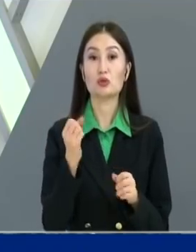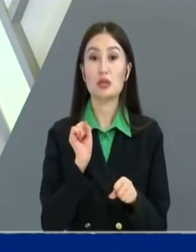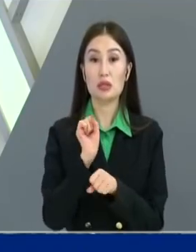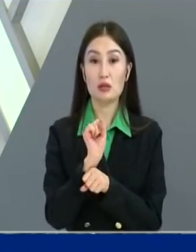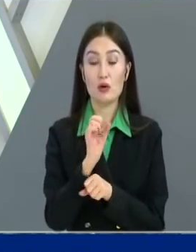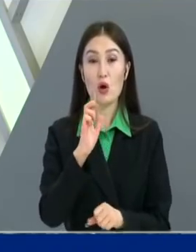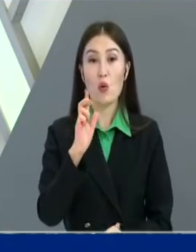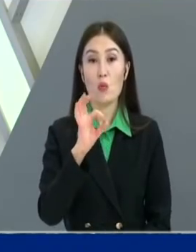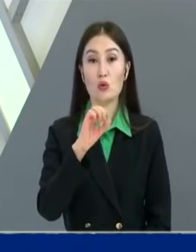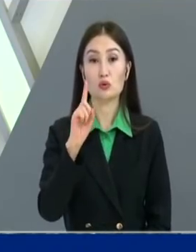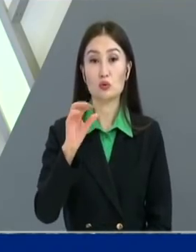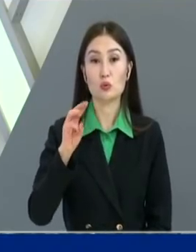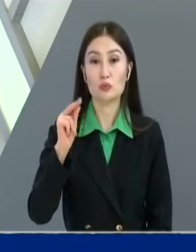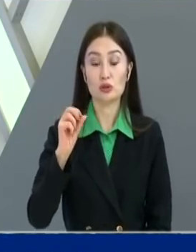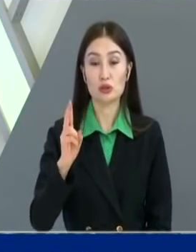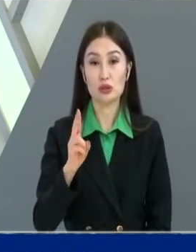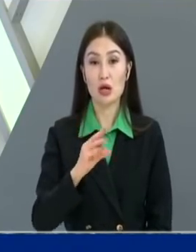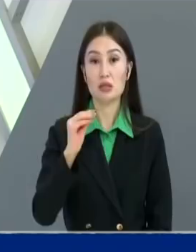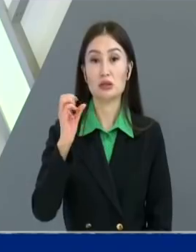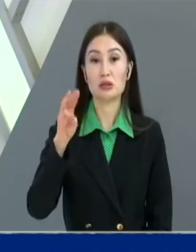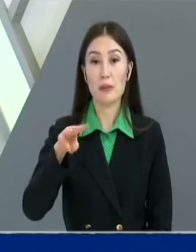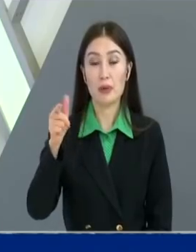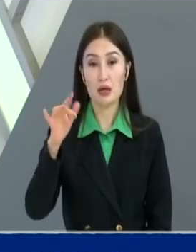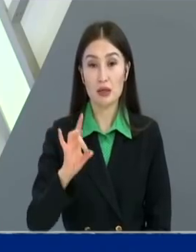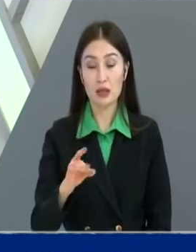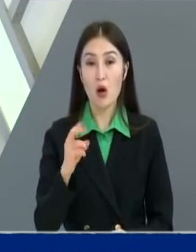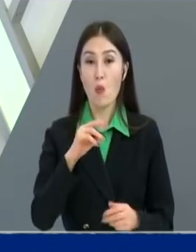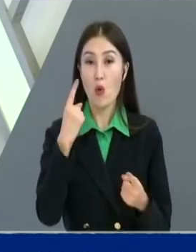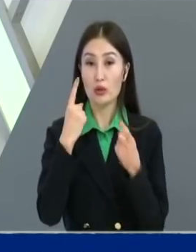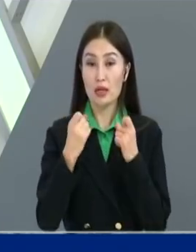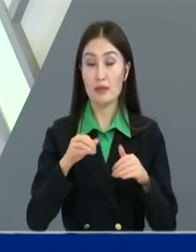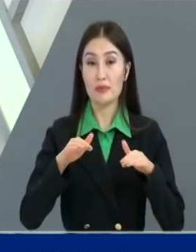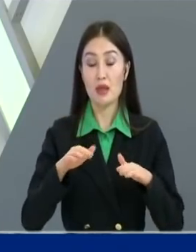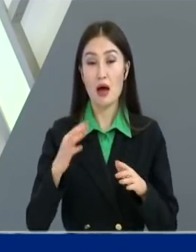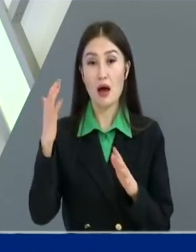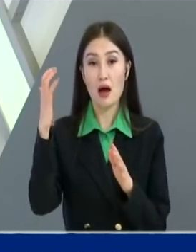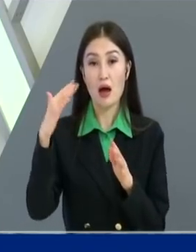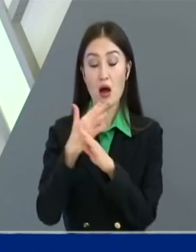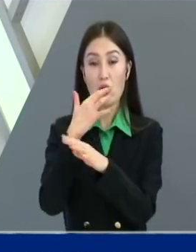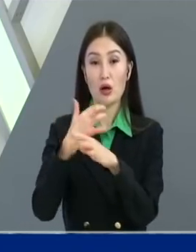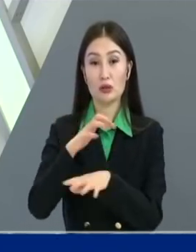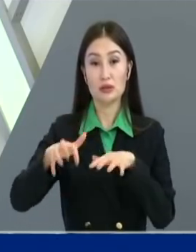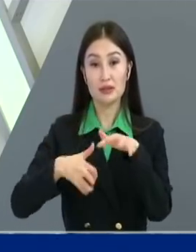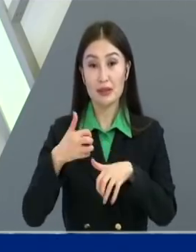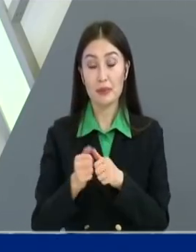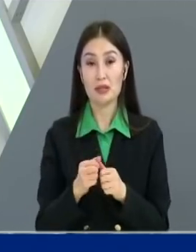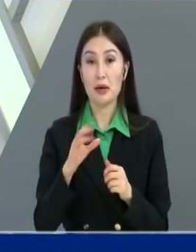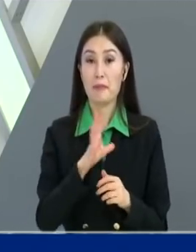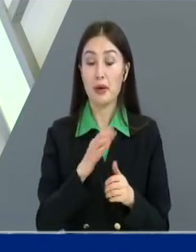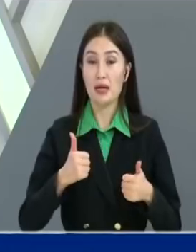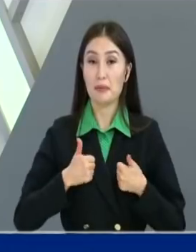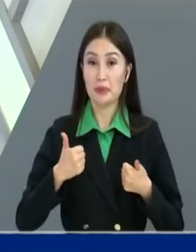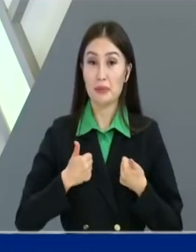месторождениях Бозумчак, Иштамберди, Кичичарат и Джамгыр. По предварительным данным, на месторождениях Иштамберди и Бозумчак были предприняты